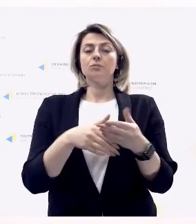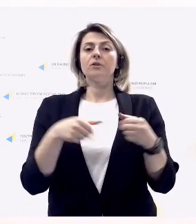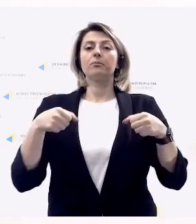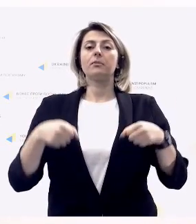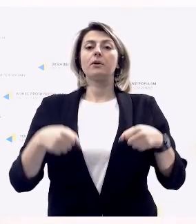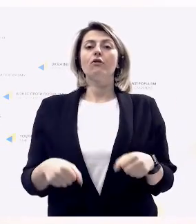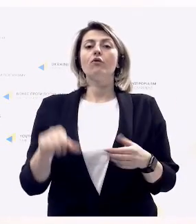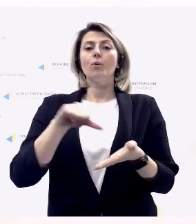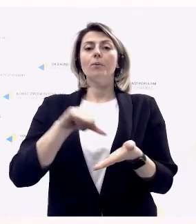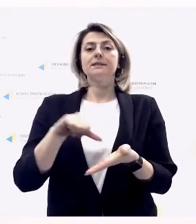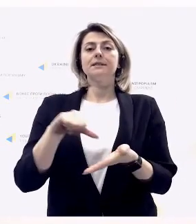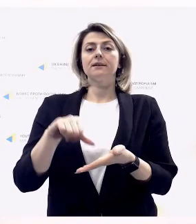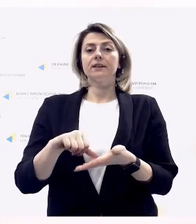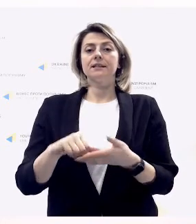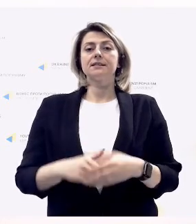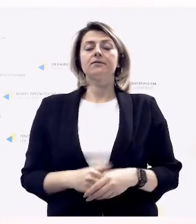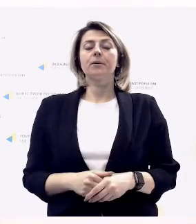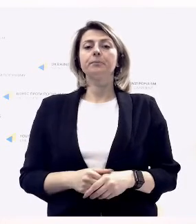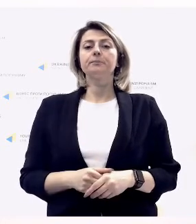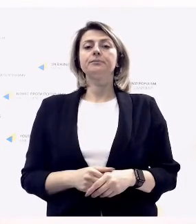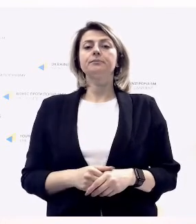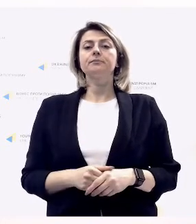правового представництва.